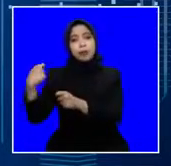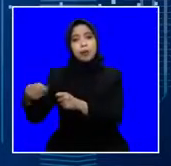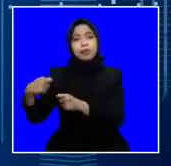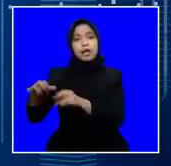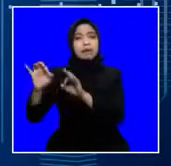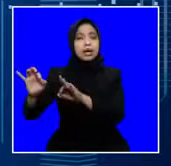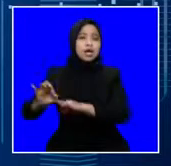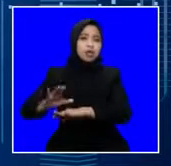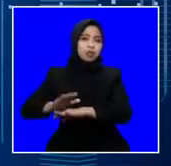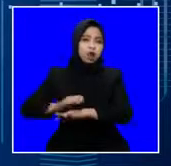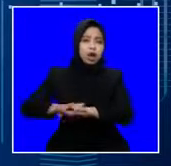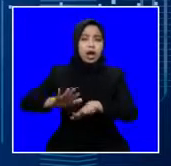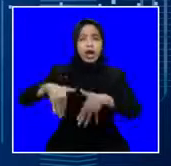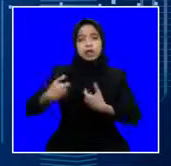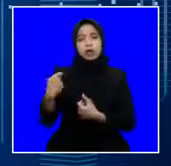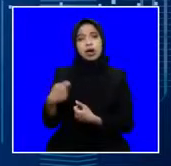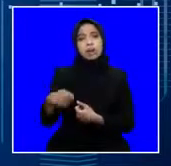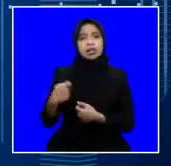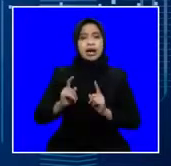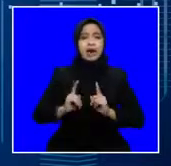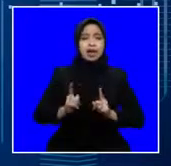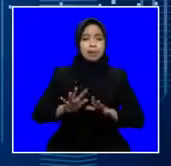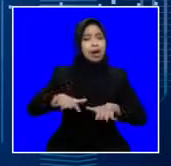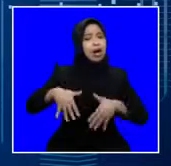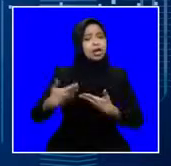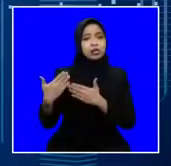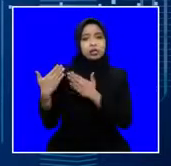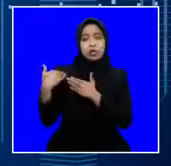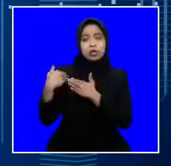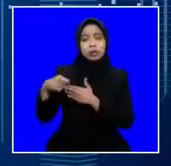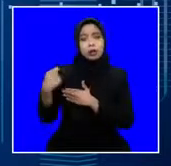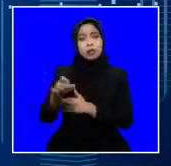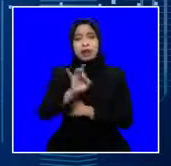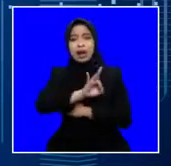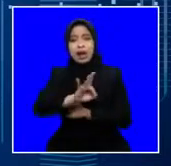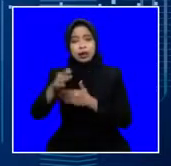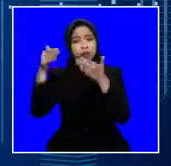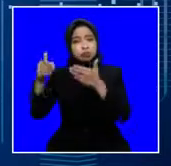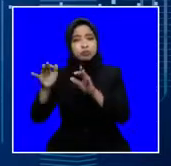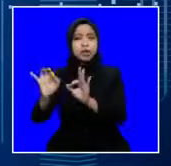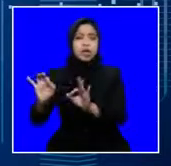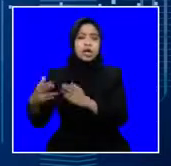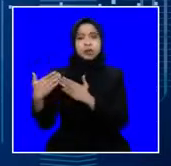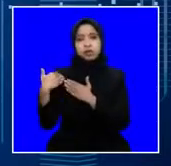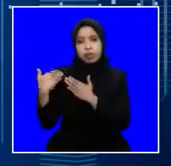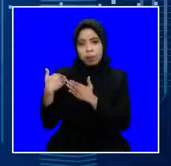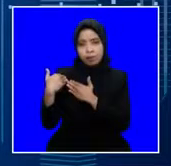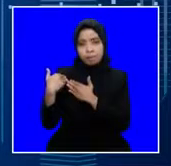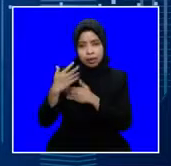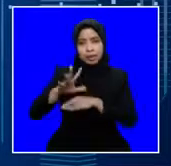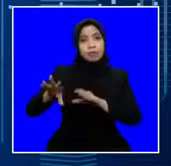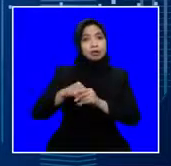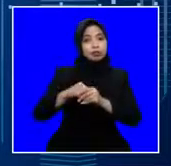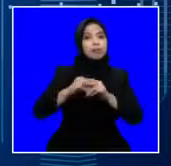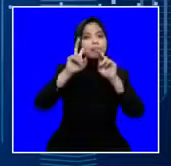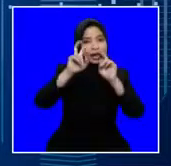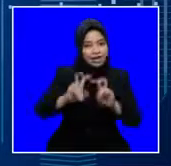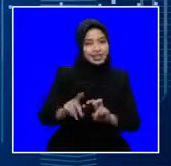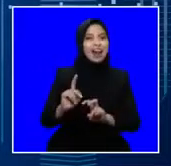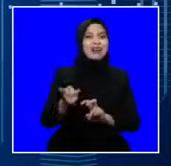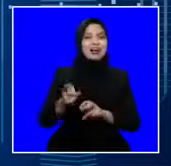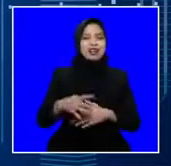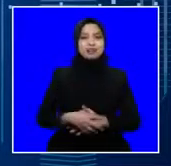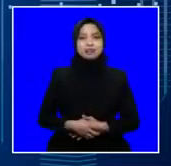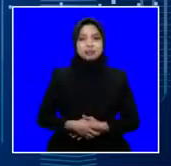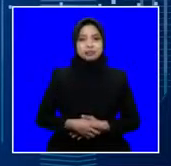Pendidikan Kebudayaan maupun Kementerian Agama dan kementerian yang bertanggung jawab di bidang pendidikan dan penelitian tentunya. Nah, dalam